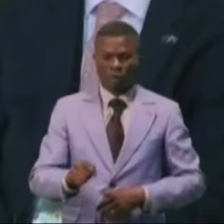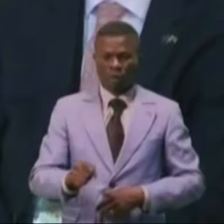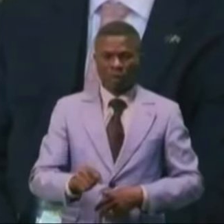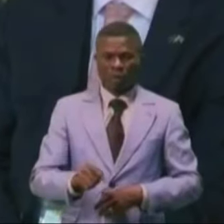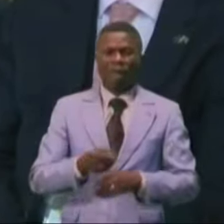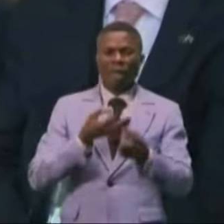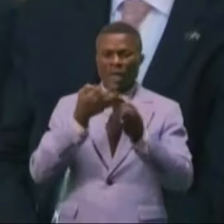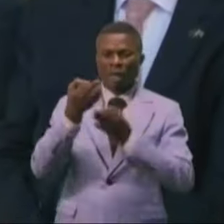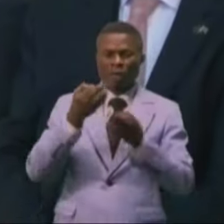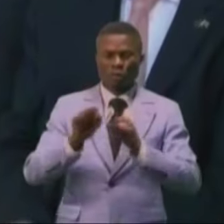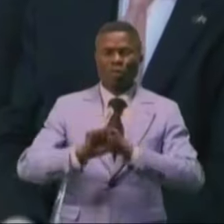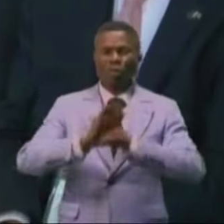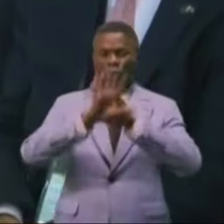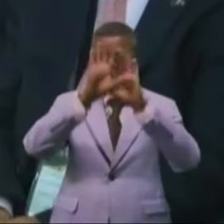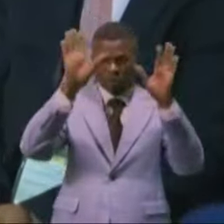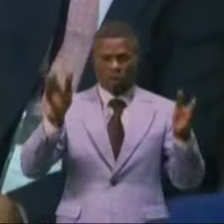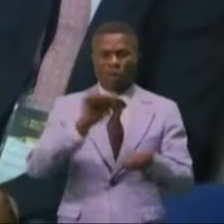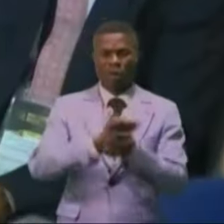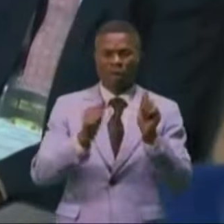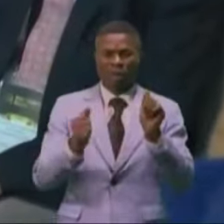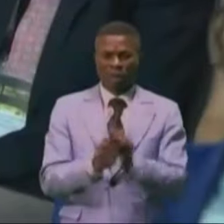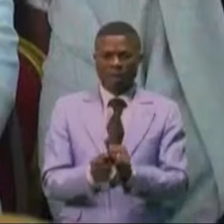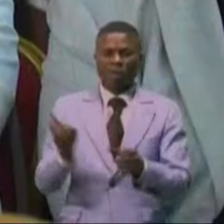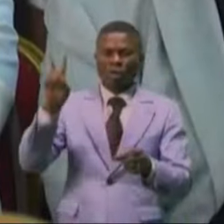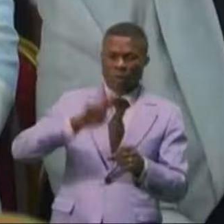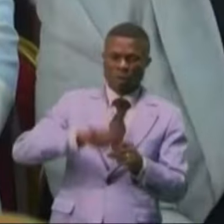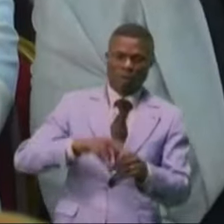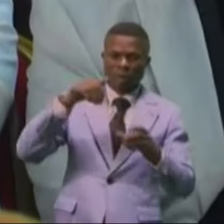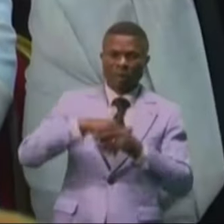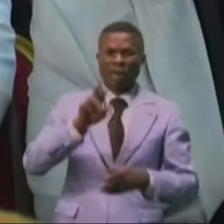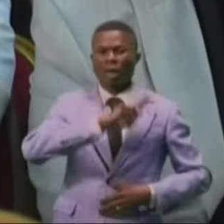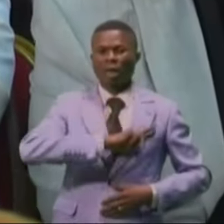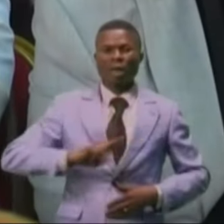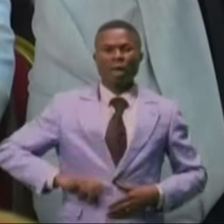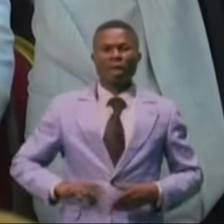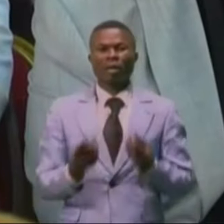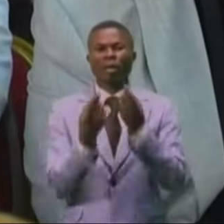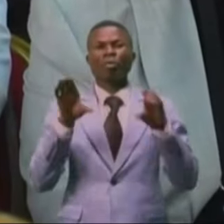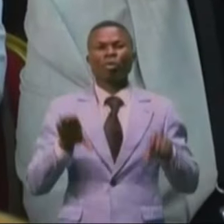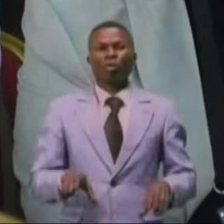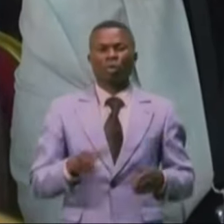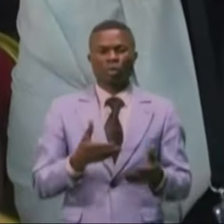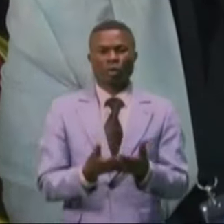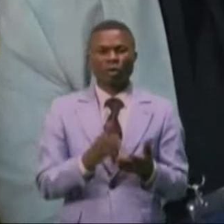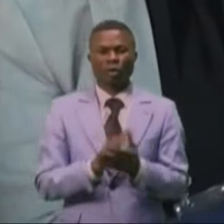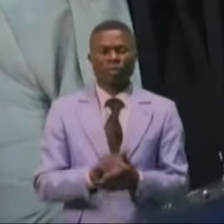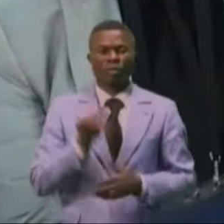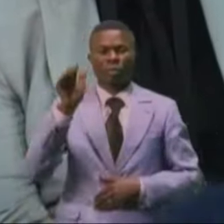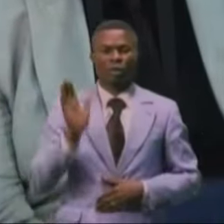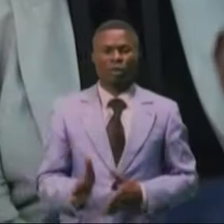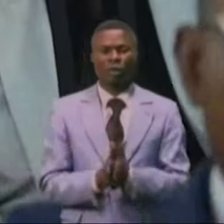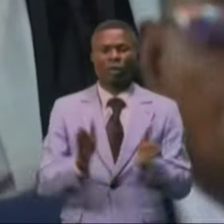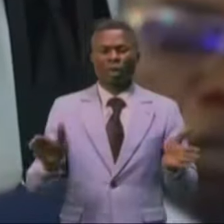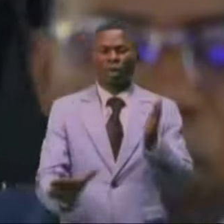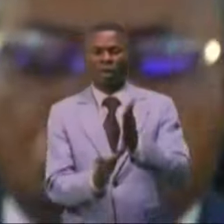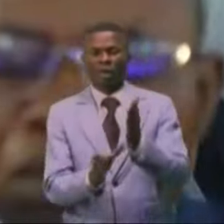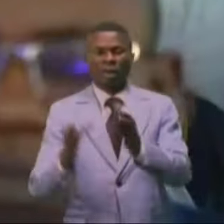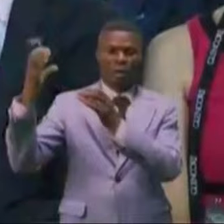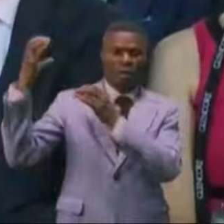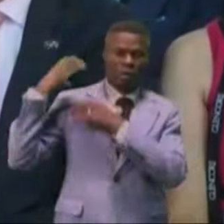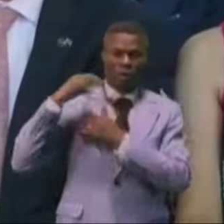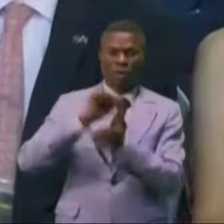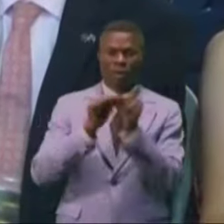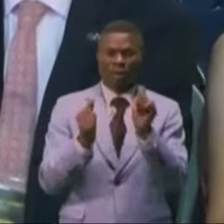manière générale la situation des victimes en République démocratique du Congo. Le directeur général adjoint en charge des